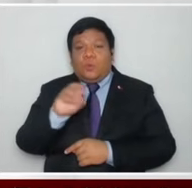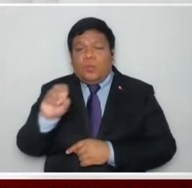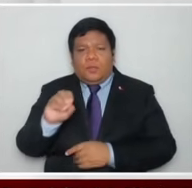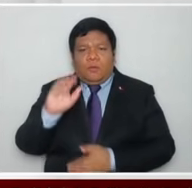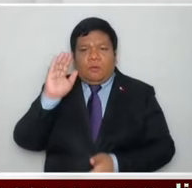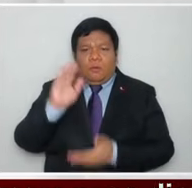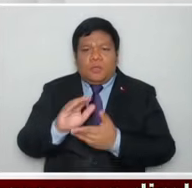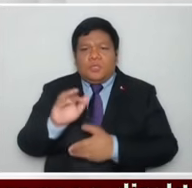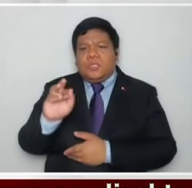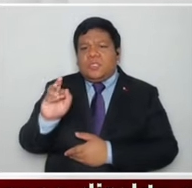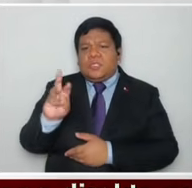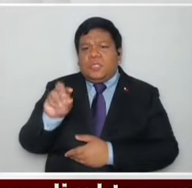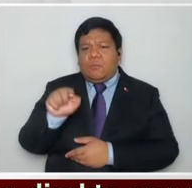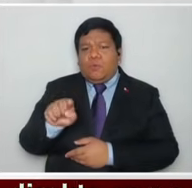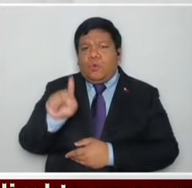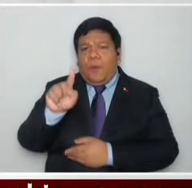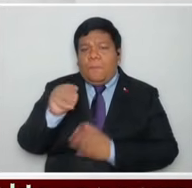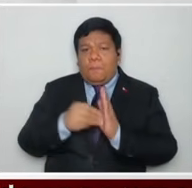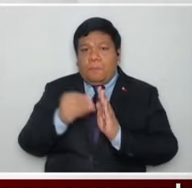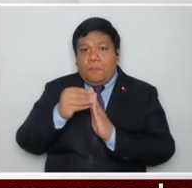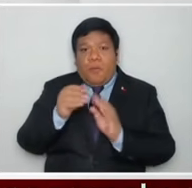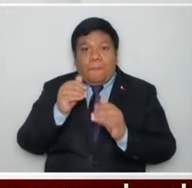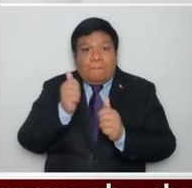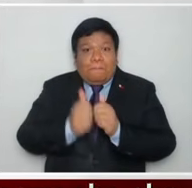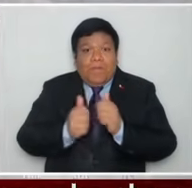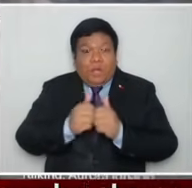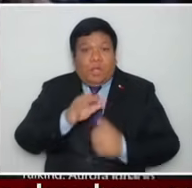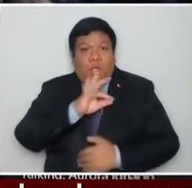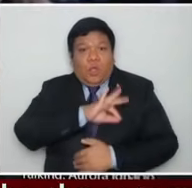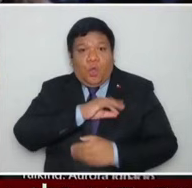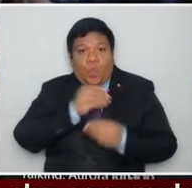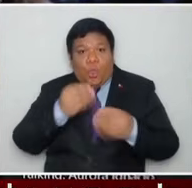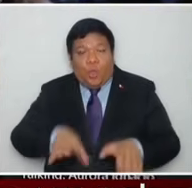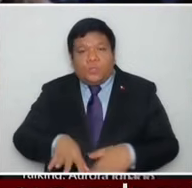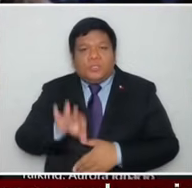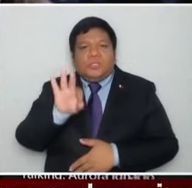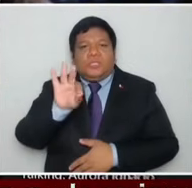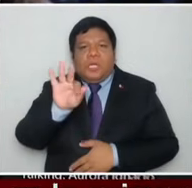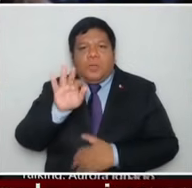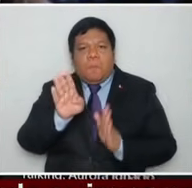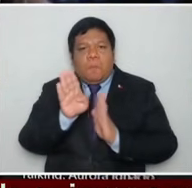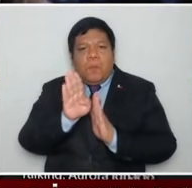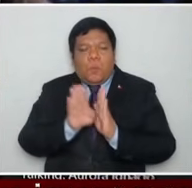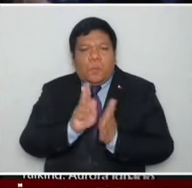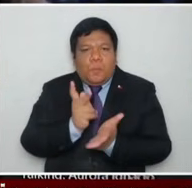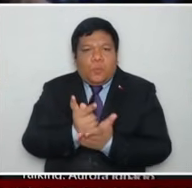sa SSS ng 19 billion pesos. Our investments that